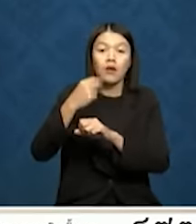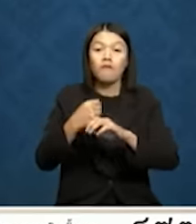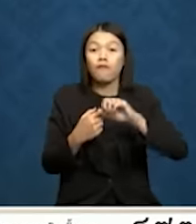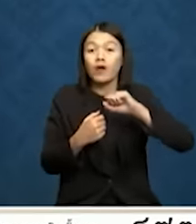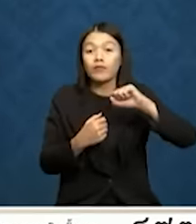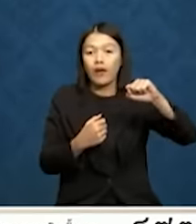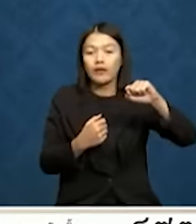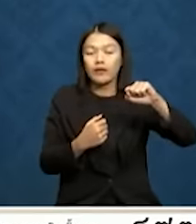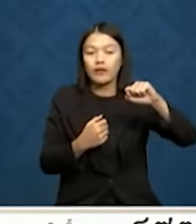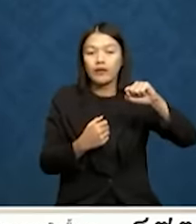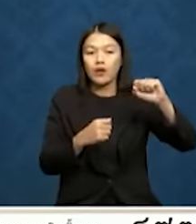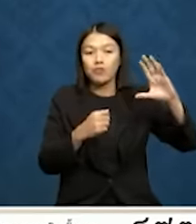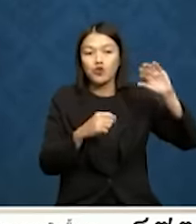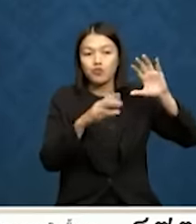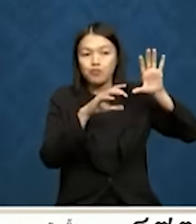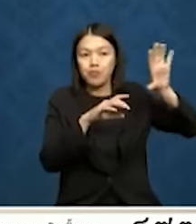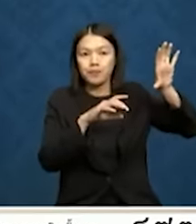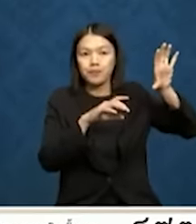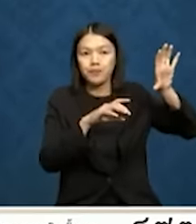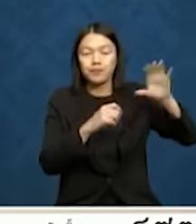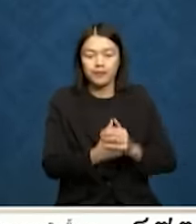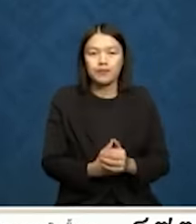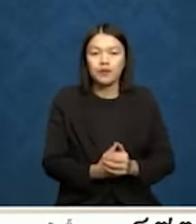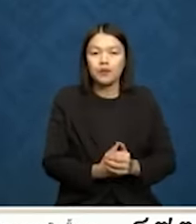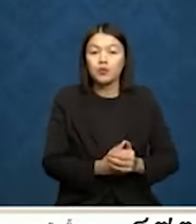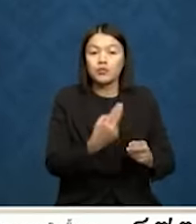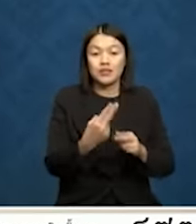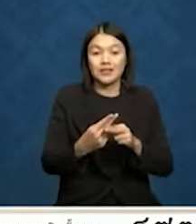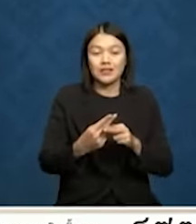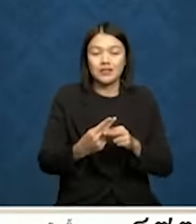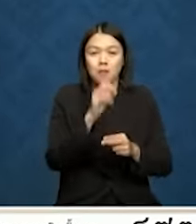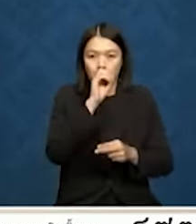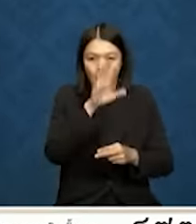ของห้องประชุมถ้าท่านขานชื่อแล้ว